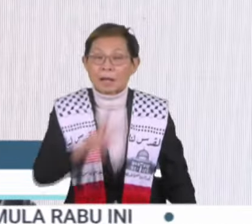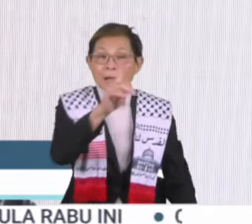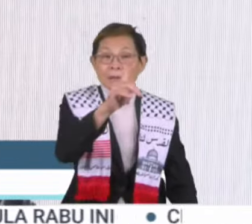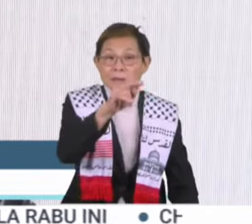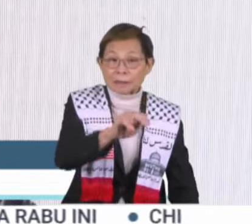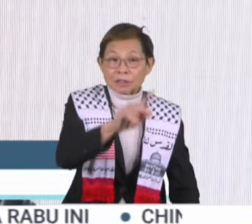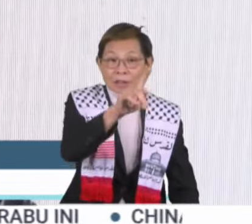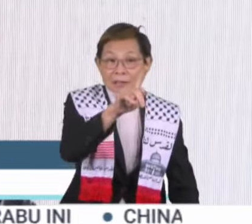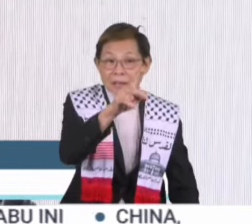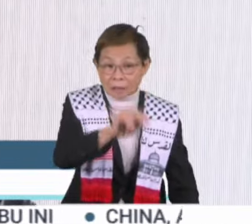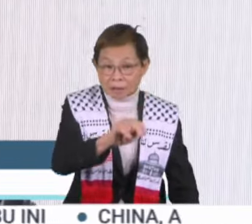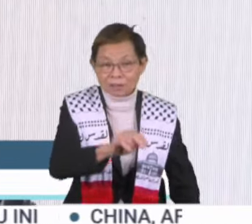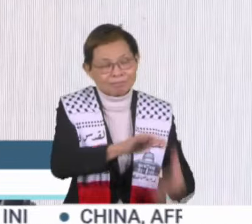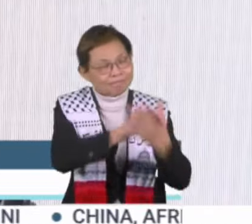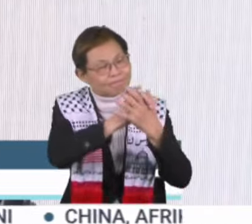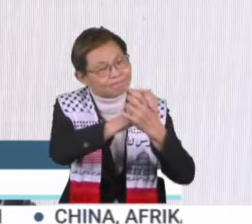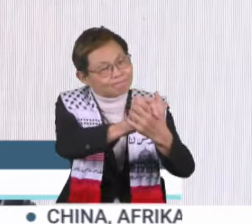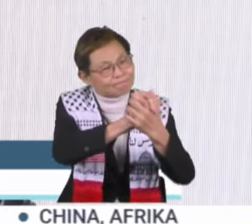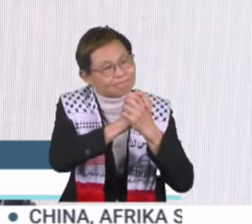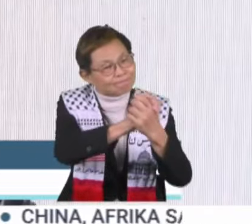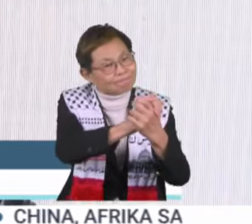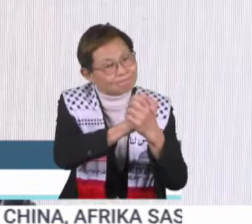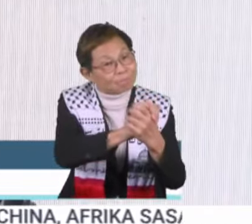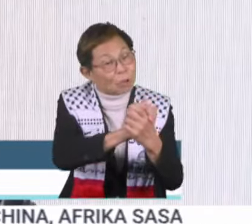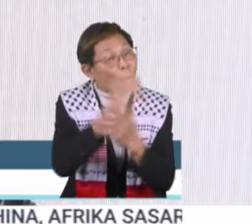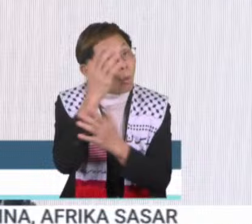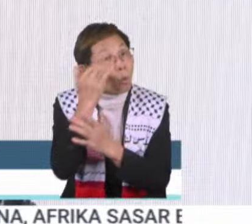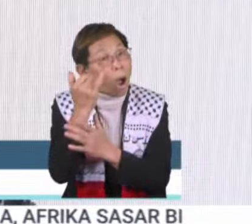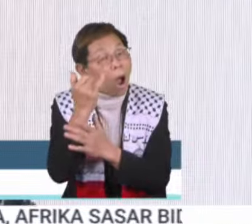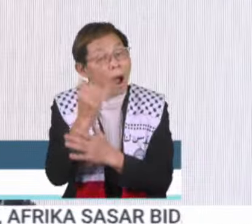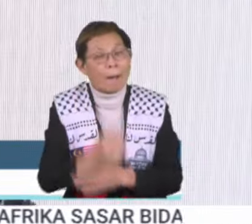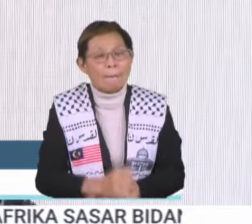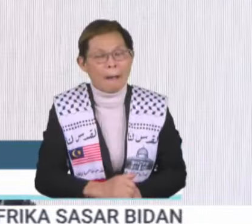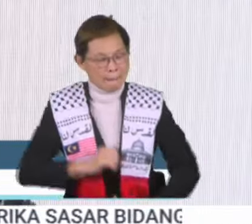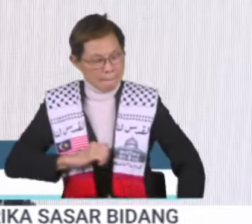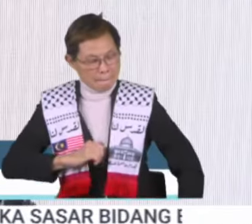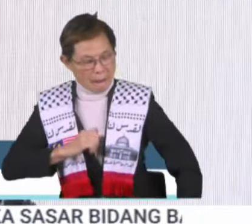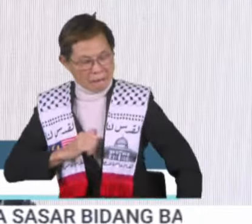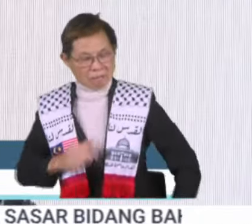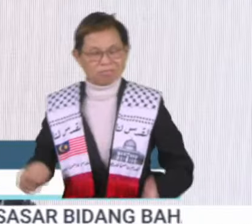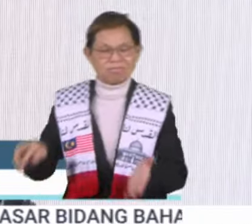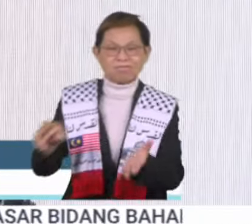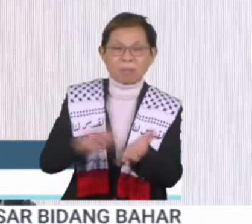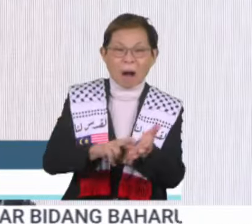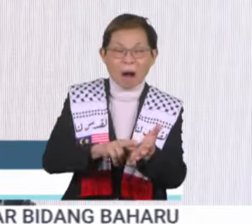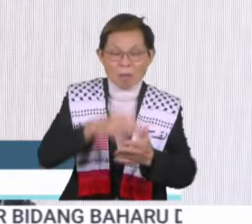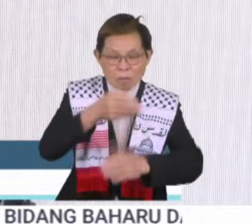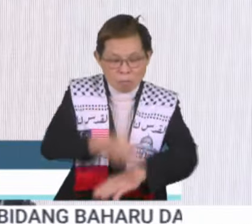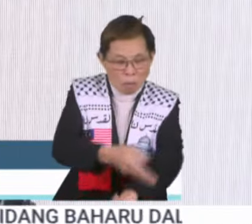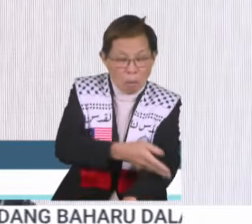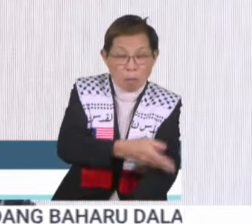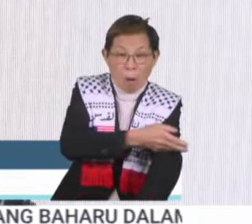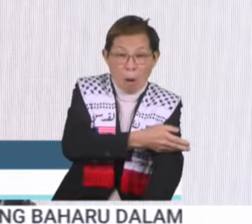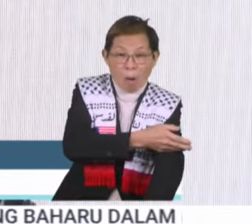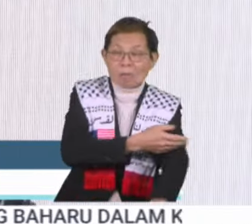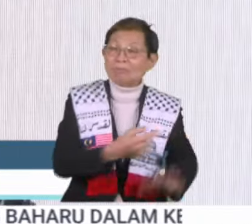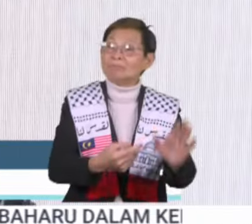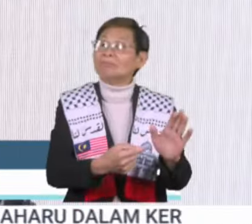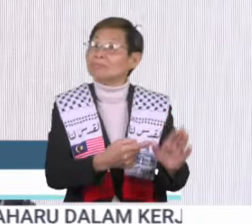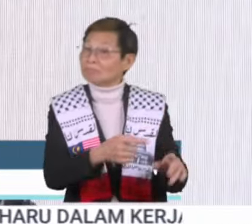Khazanah tahniah kerana sementara bangga dengan catatan kemajuan yang begitu